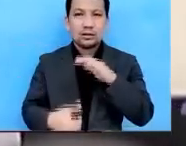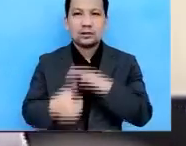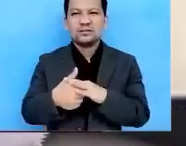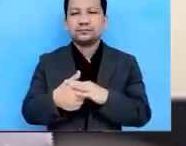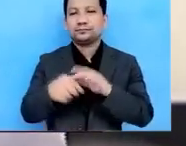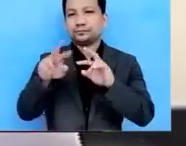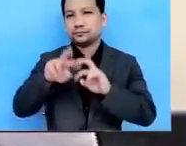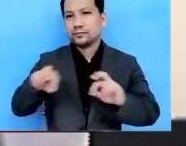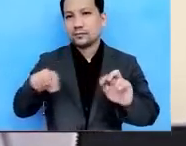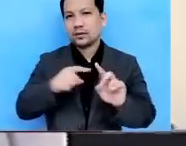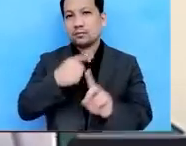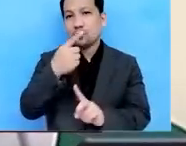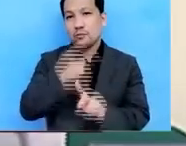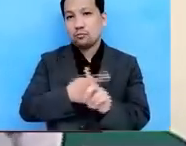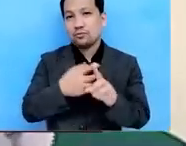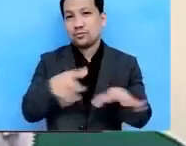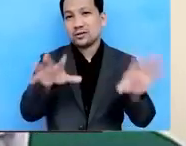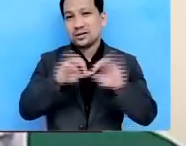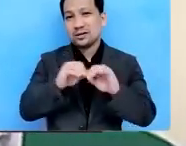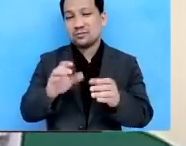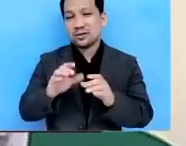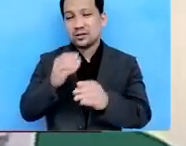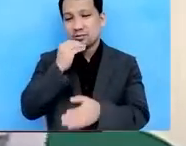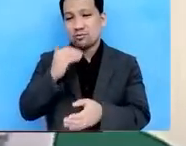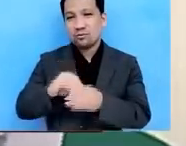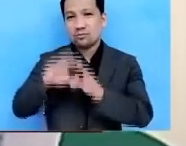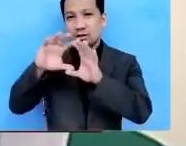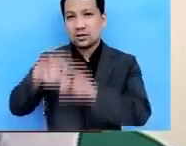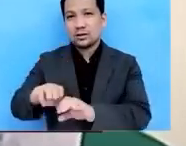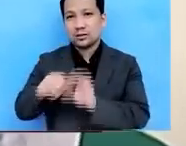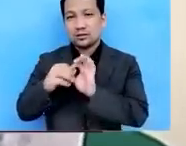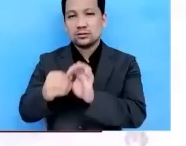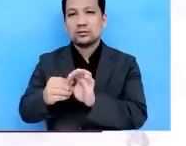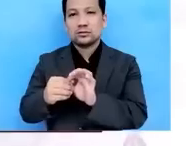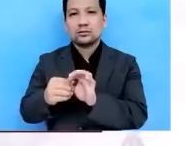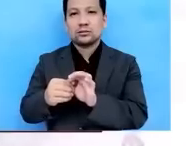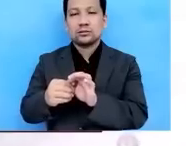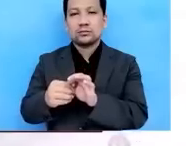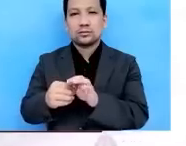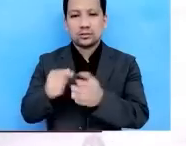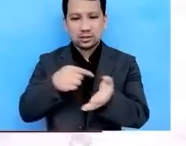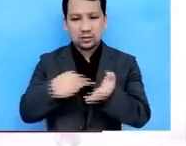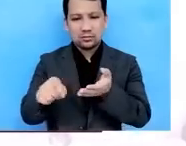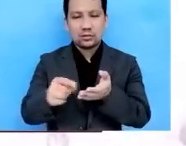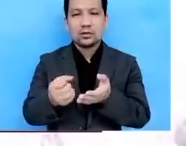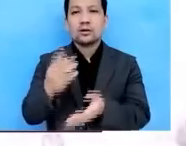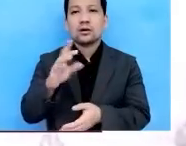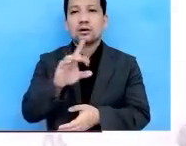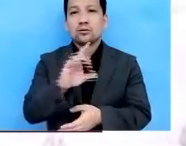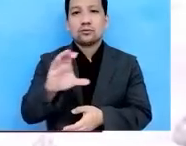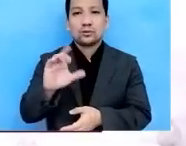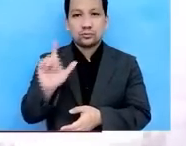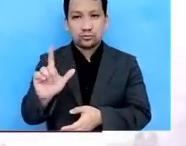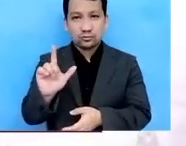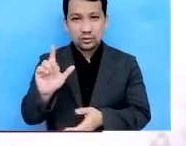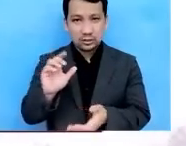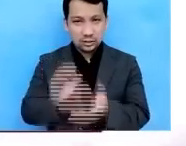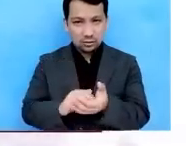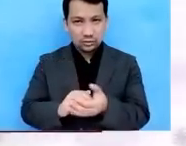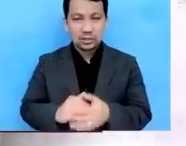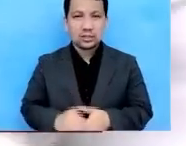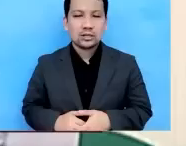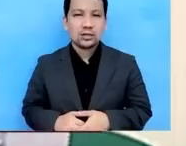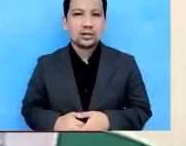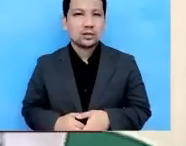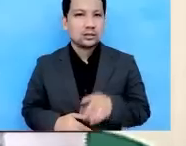na isang buwan matapos isyuhan ng warrant of arrest si Alabata ay agad siyang nakapagpiansa sa halagang 120,000 pesos.